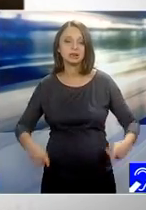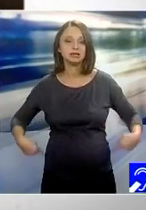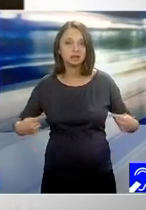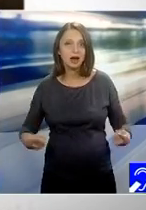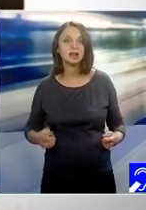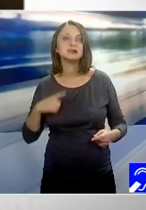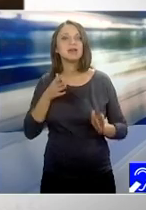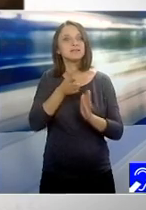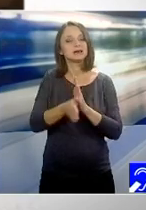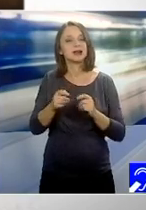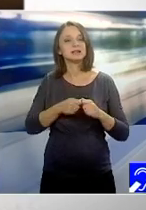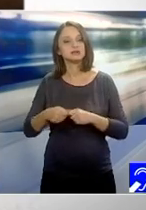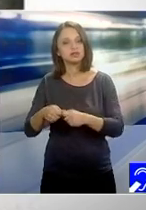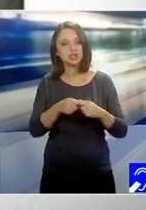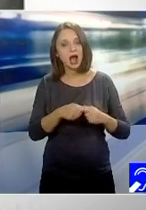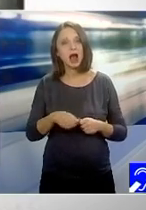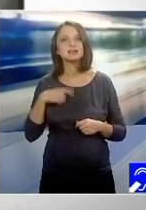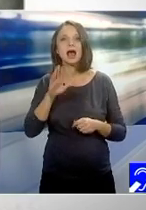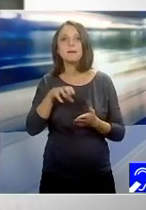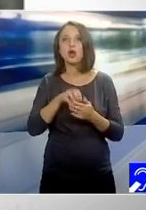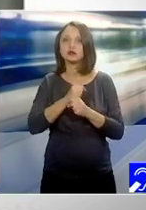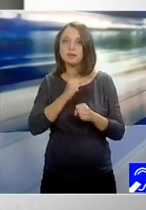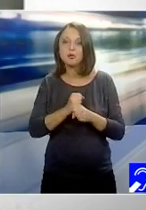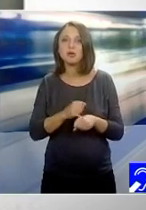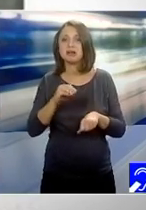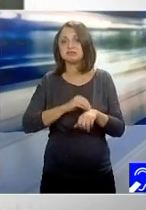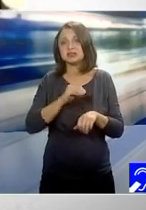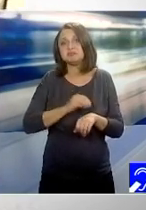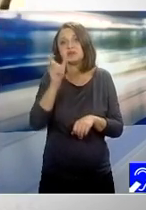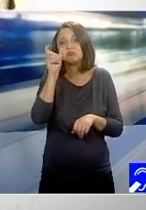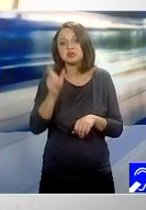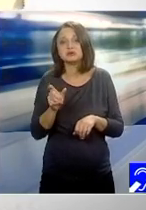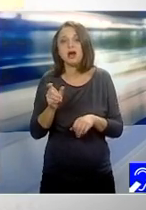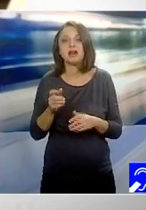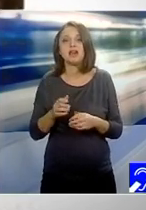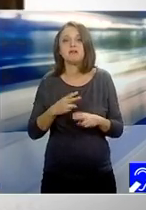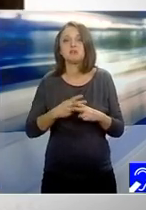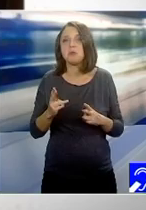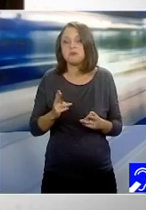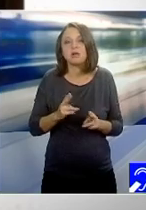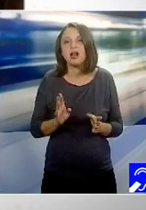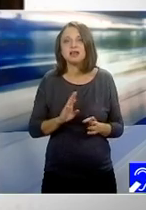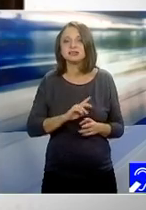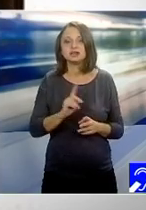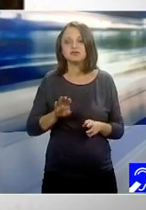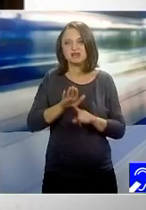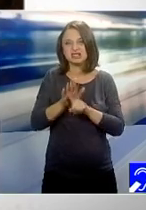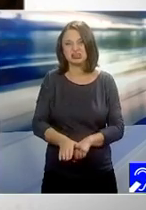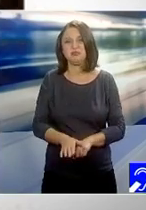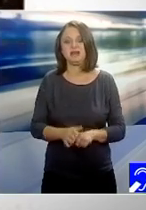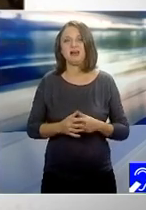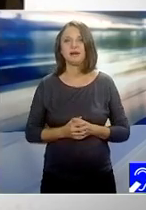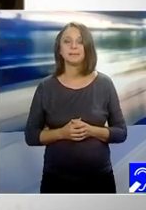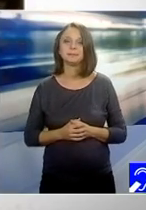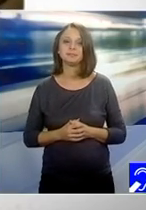aibă locuri de muncă, să se simtă niște persoane, să nu mai fie marginalizate și să nu mai existe